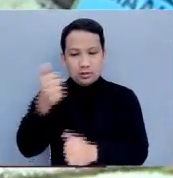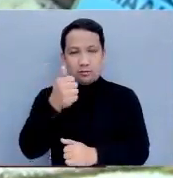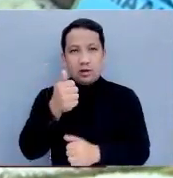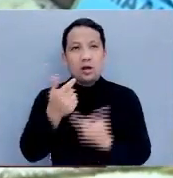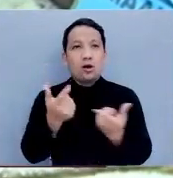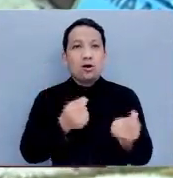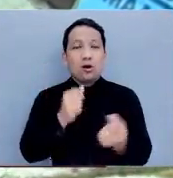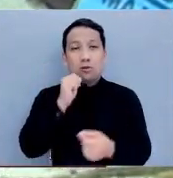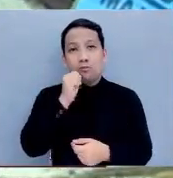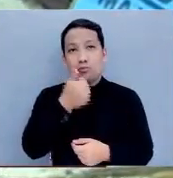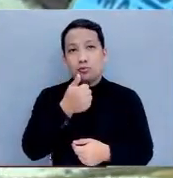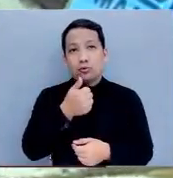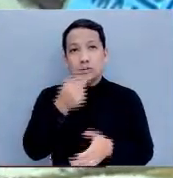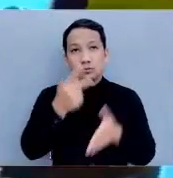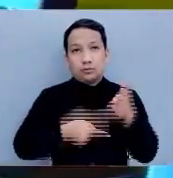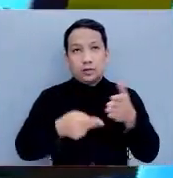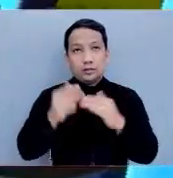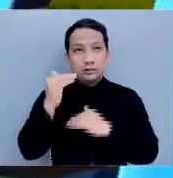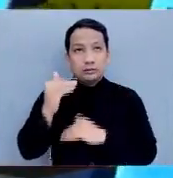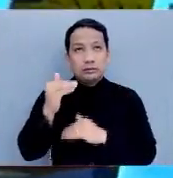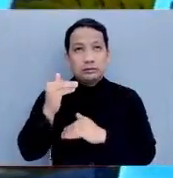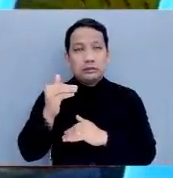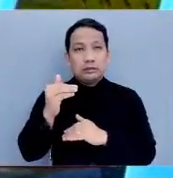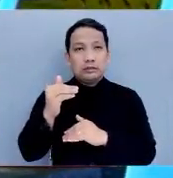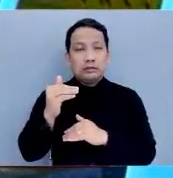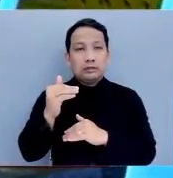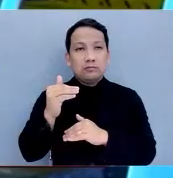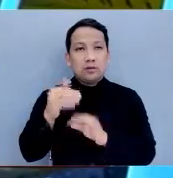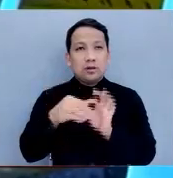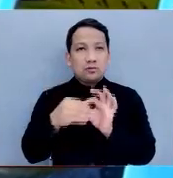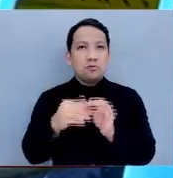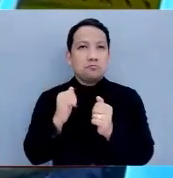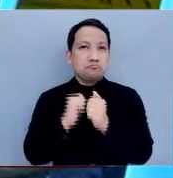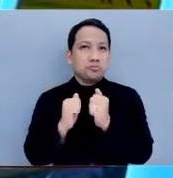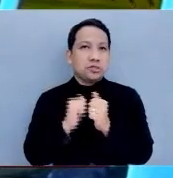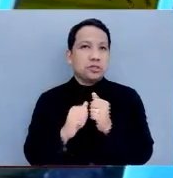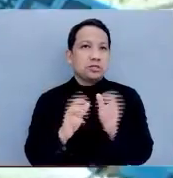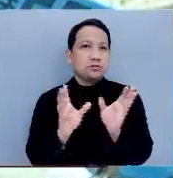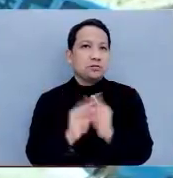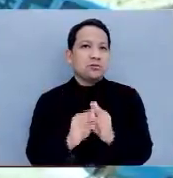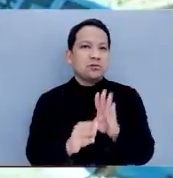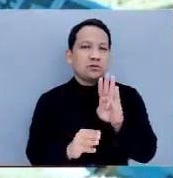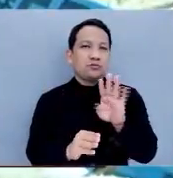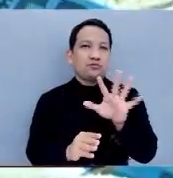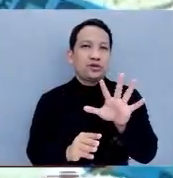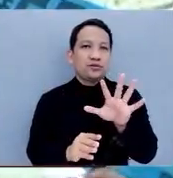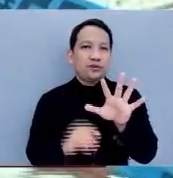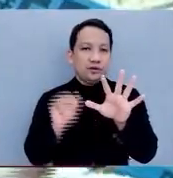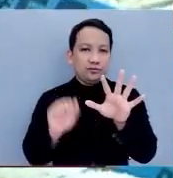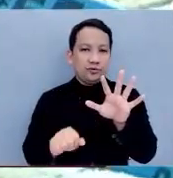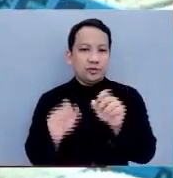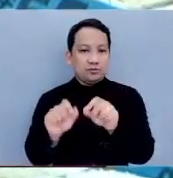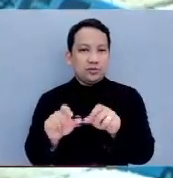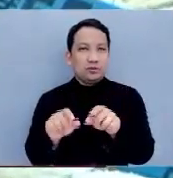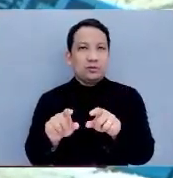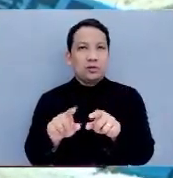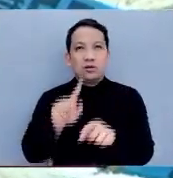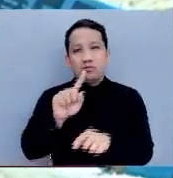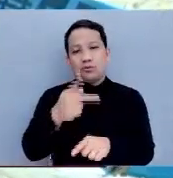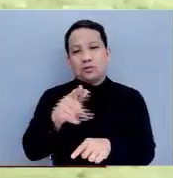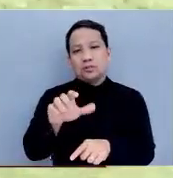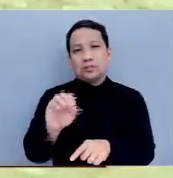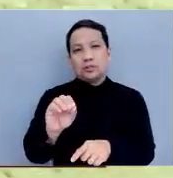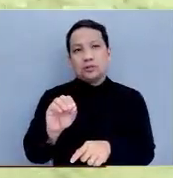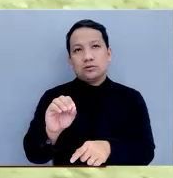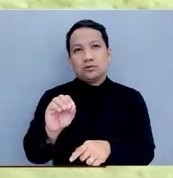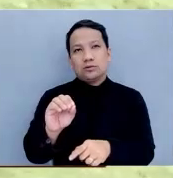bukas na price ceiling o price cap sa bigas. Ibig sabihin yan, hanggang 45 pesos lang pwedeng ibenta ang 1 kilo ng bigas simula